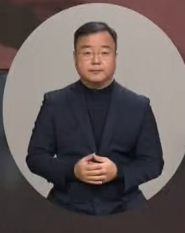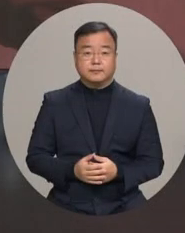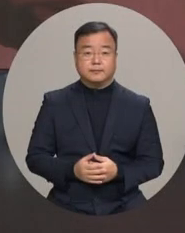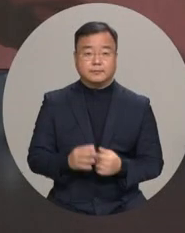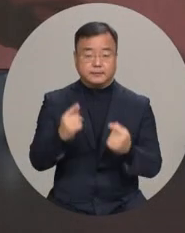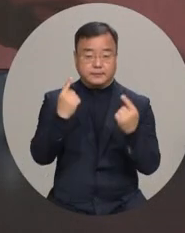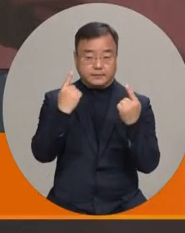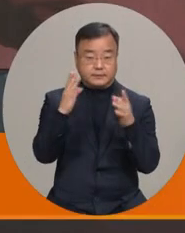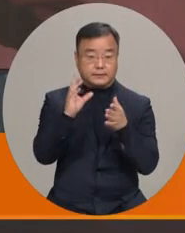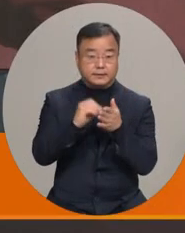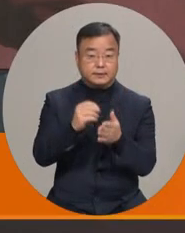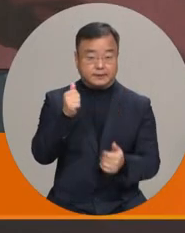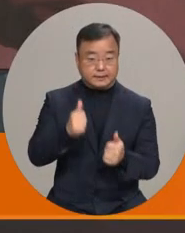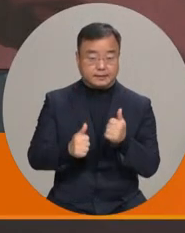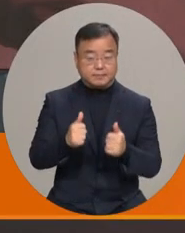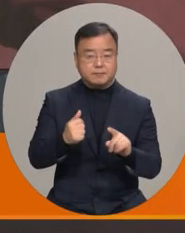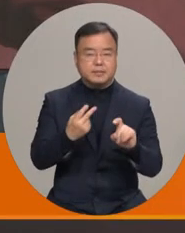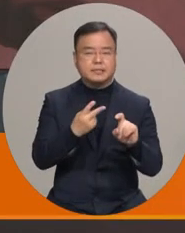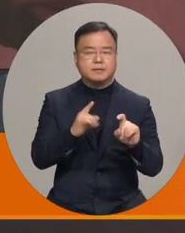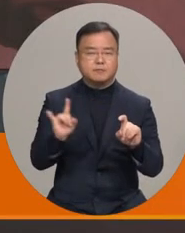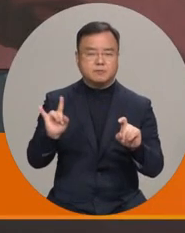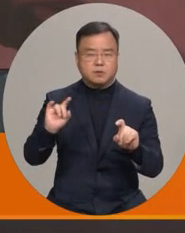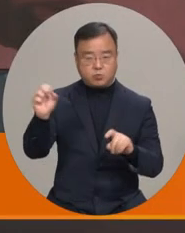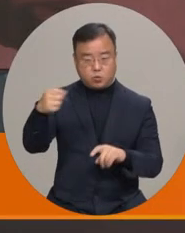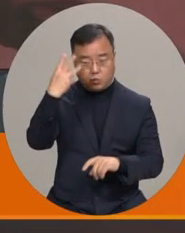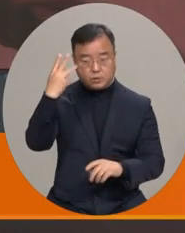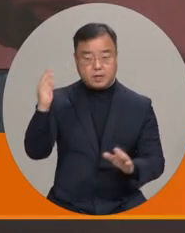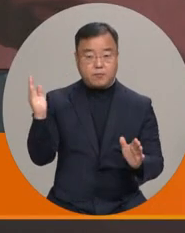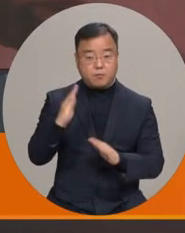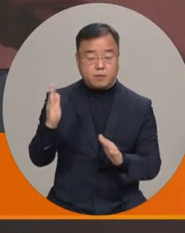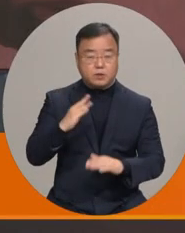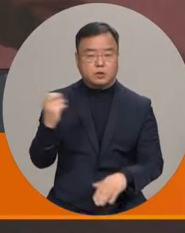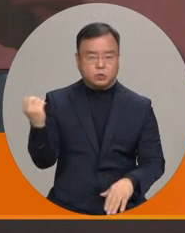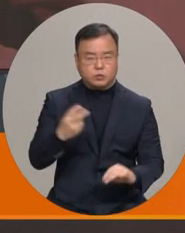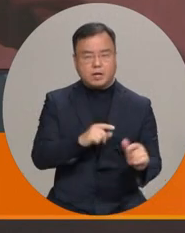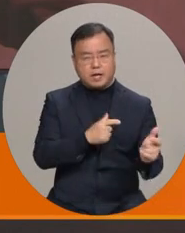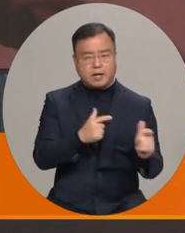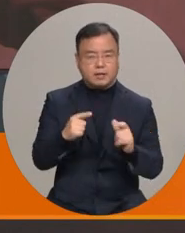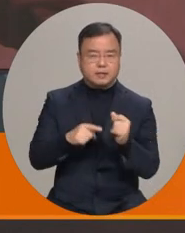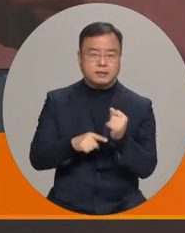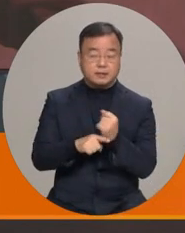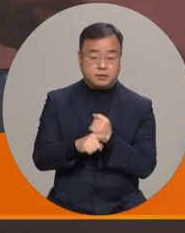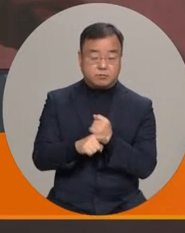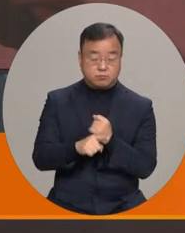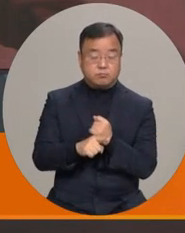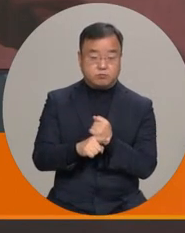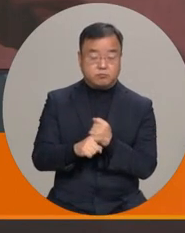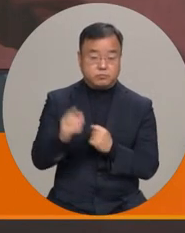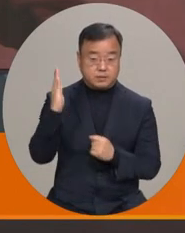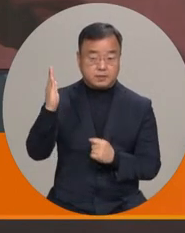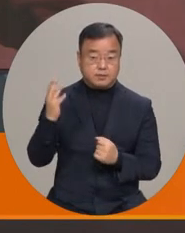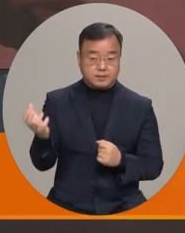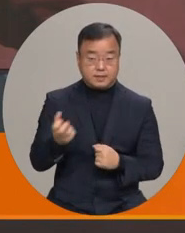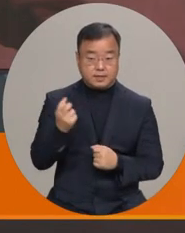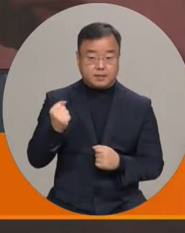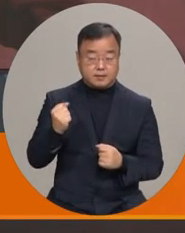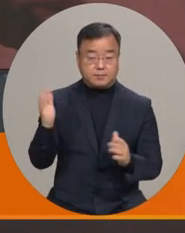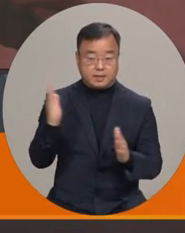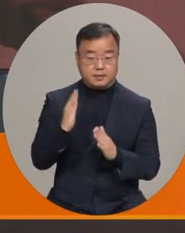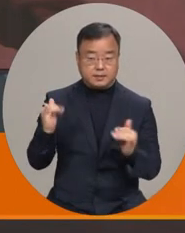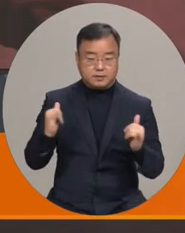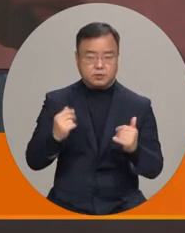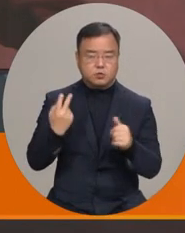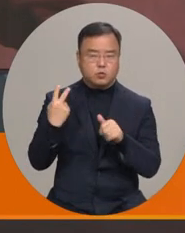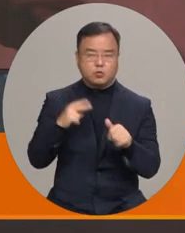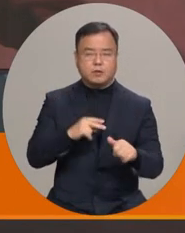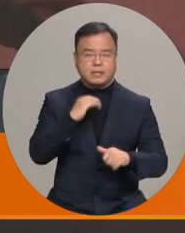네, 수능 시험에는 10대 고3 학생뿐만 아니라 다양한 사연을 가진 수험생들이 도전합니다. 나이의 벽을